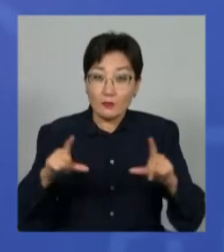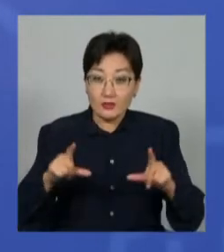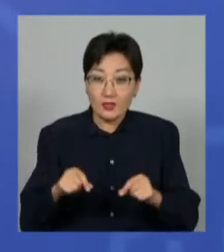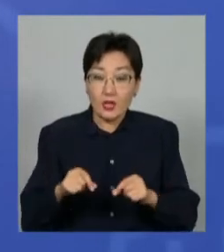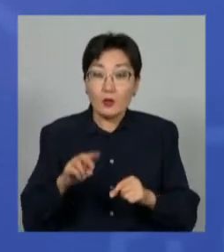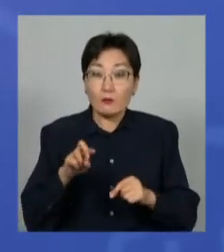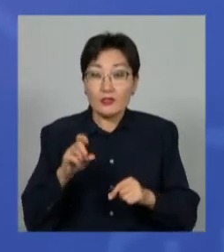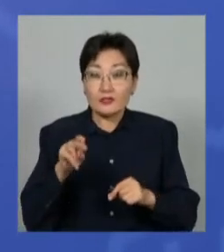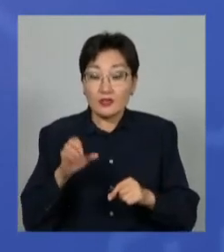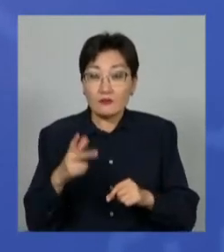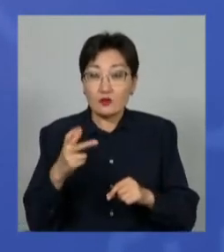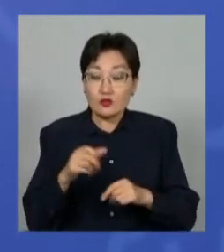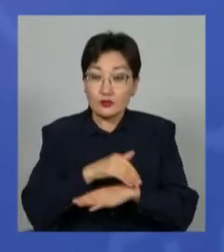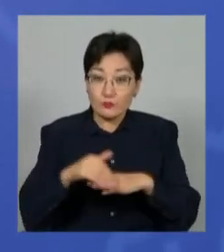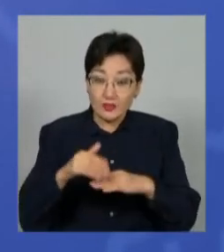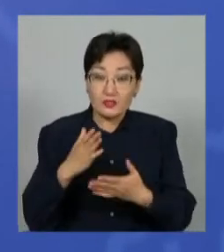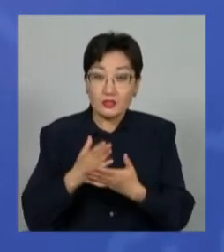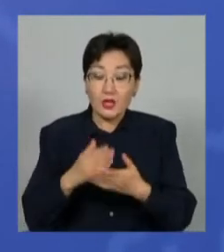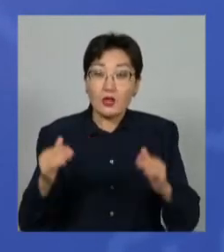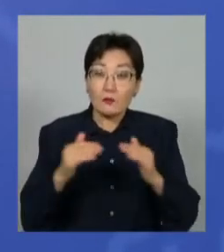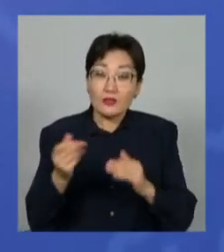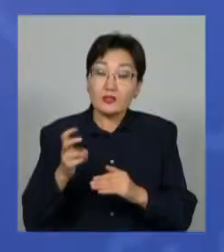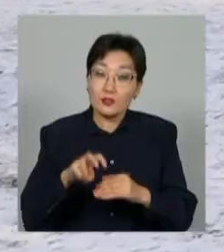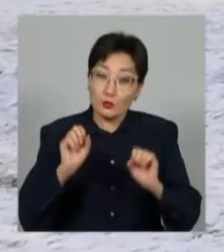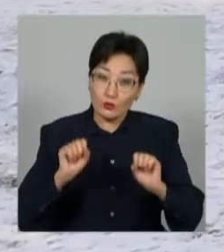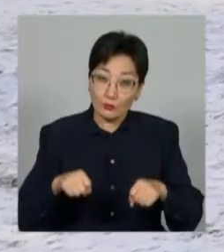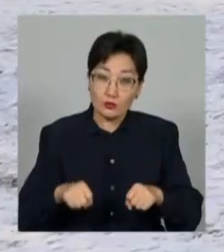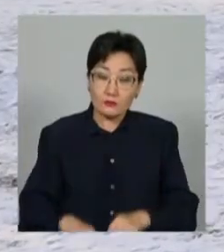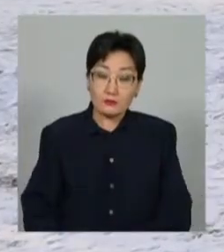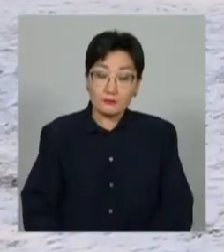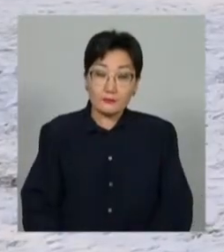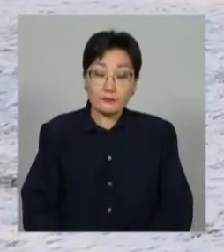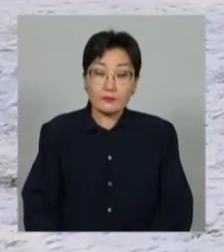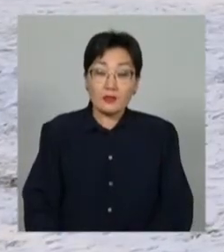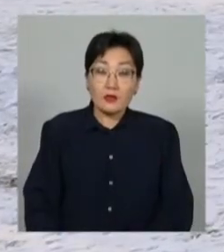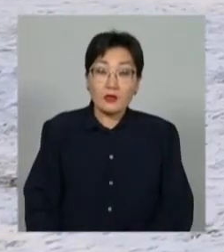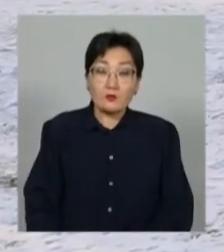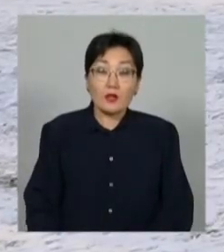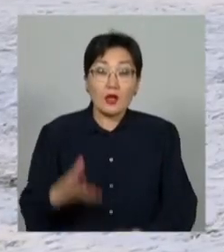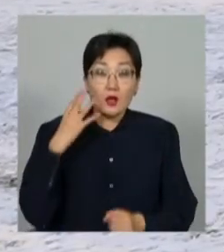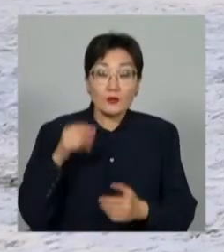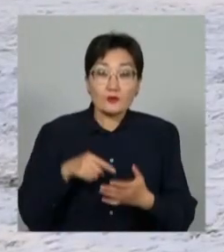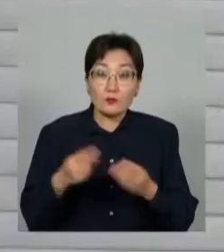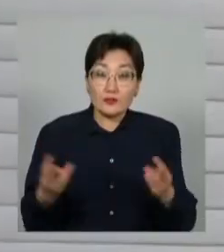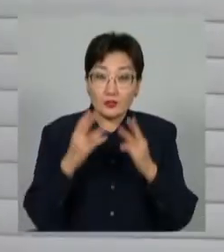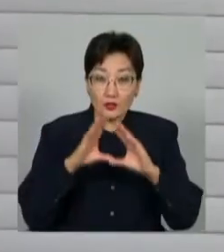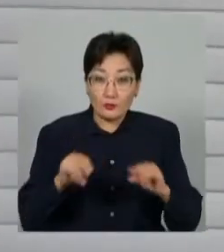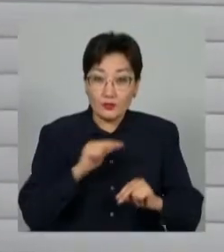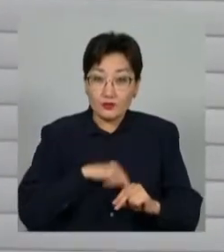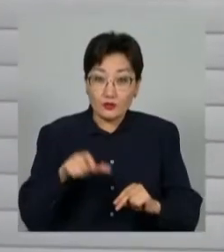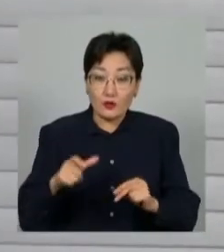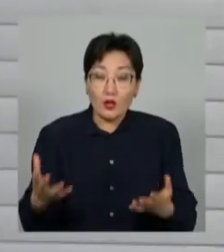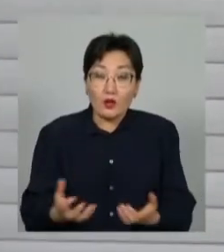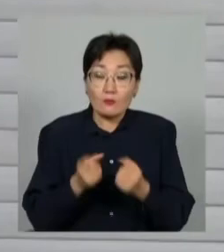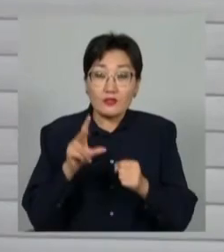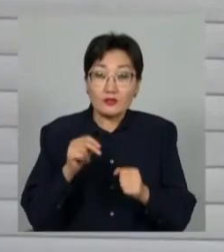яғни Байзақов 300 мекен жайында орналасқан ғимаратқа келсе болады. Айта кеткен жөн, Алматыда өрт сөндіру қызметкерлері мен